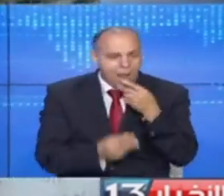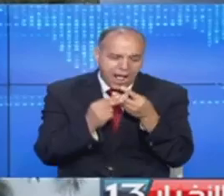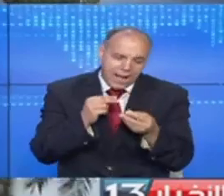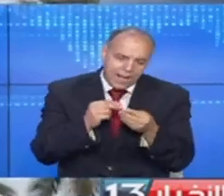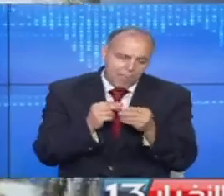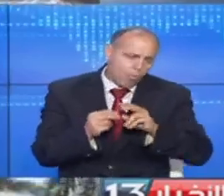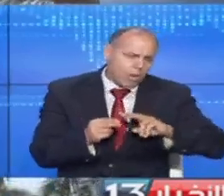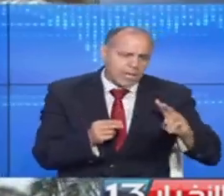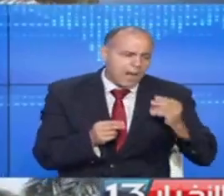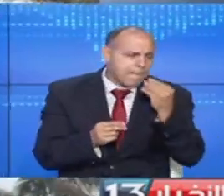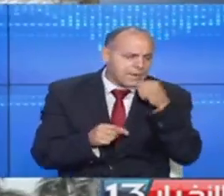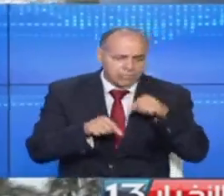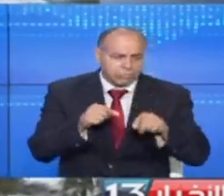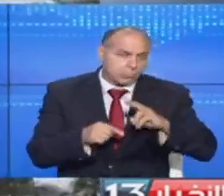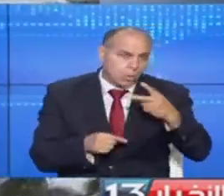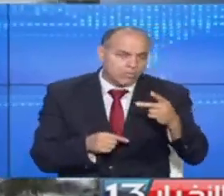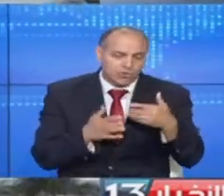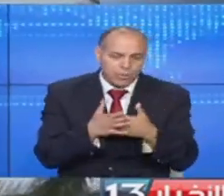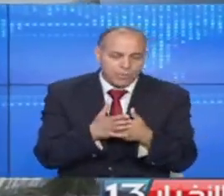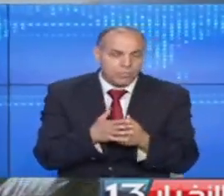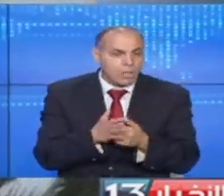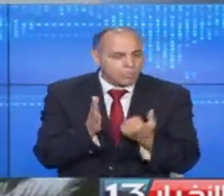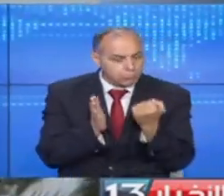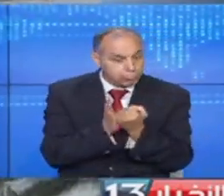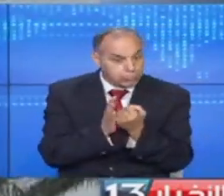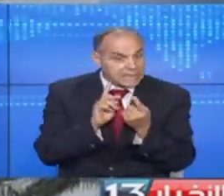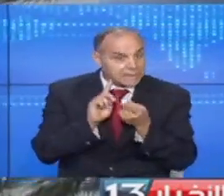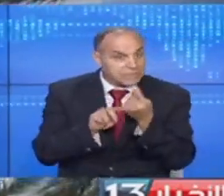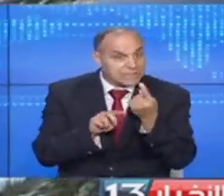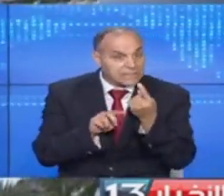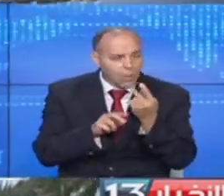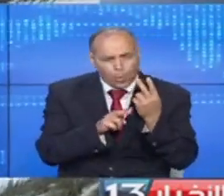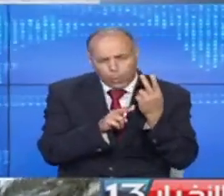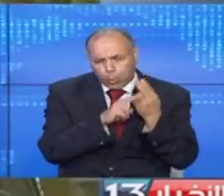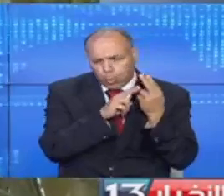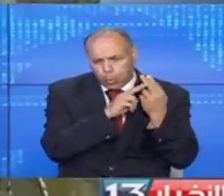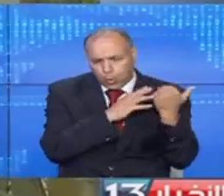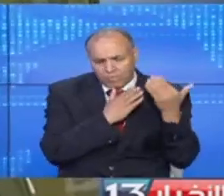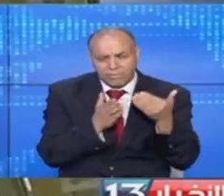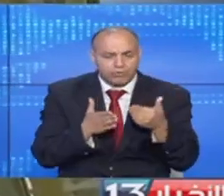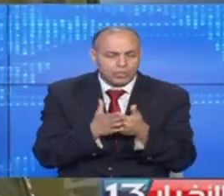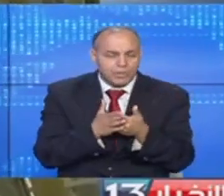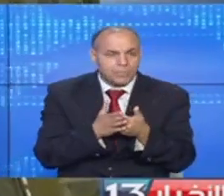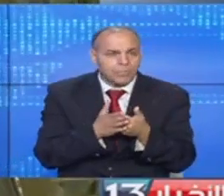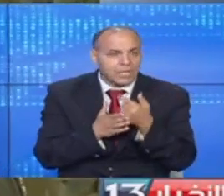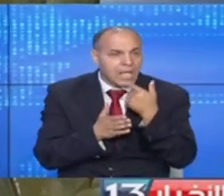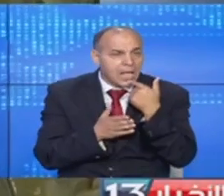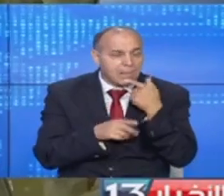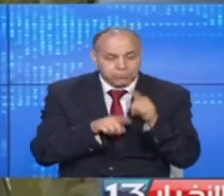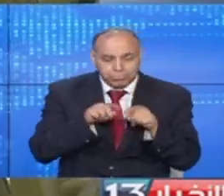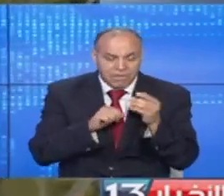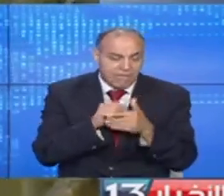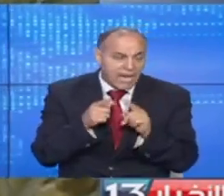وغيرها من الغراسات علامات مميزه علامه السنين الماضيه للجزيره ومن توج